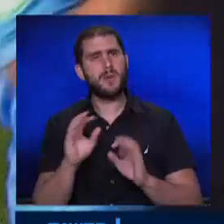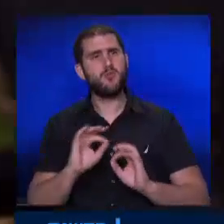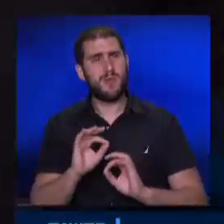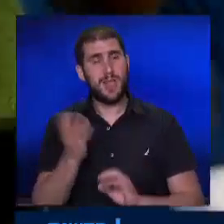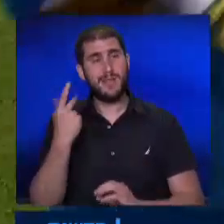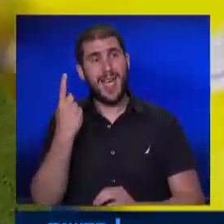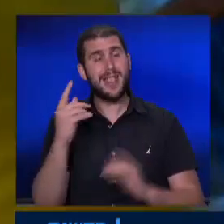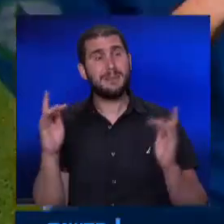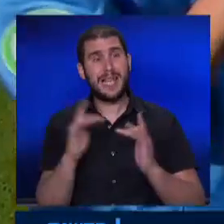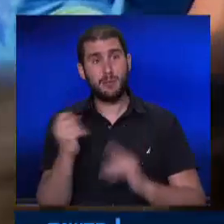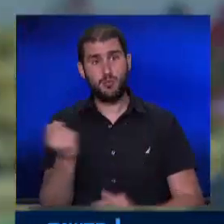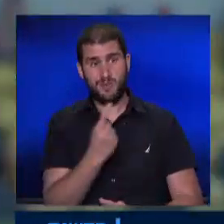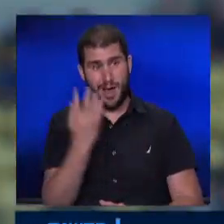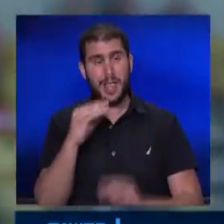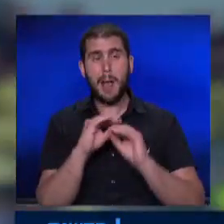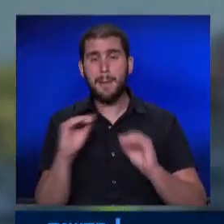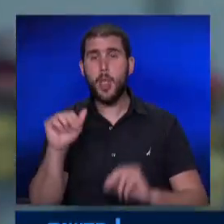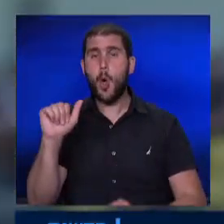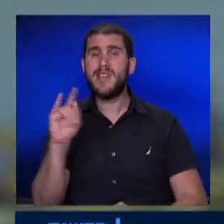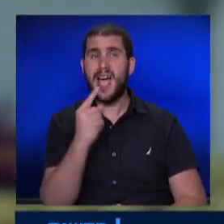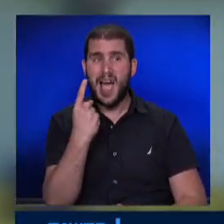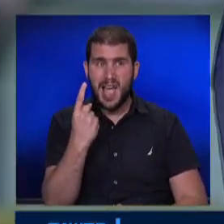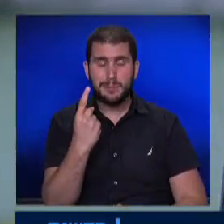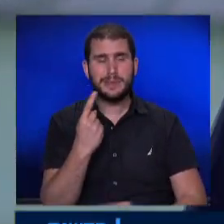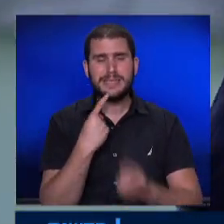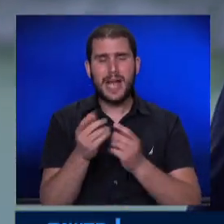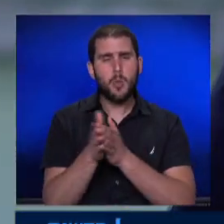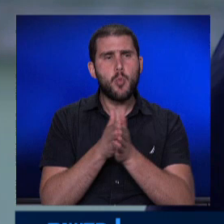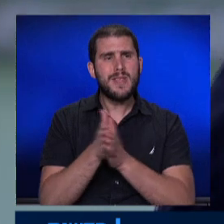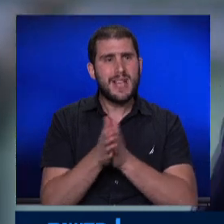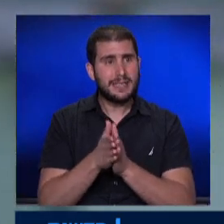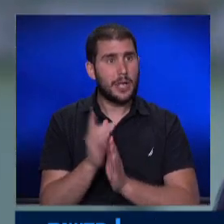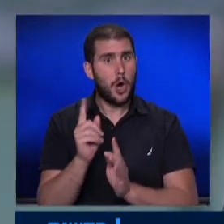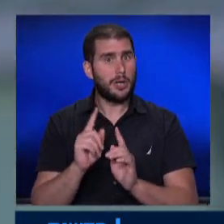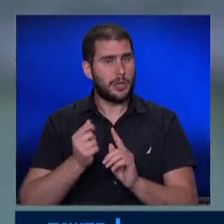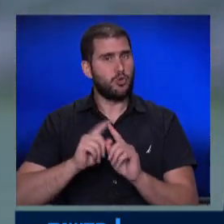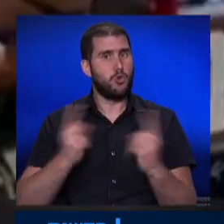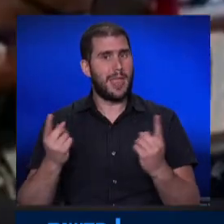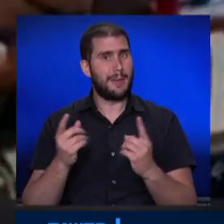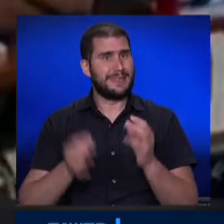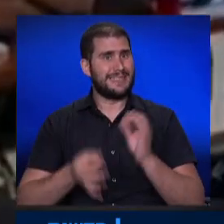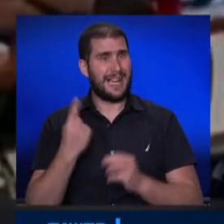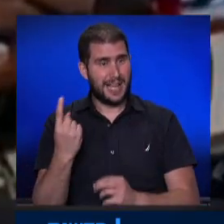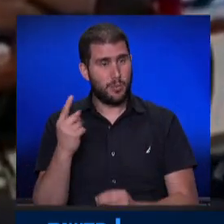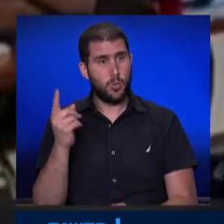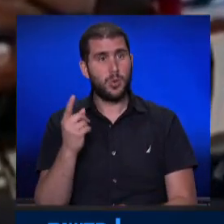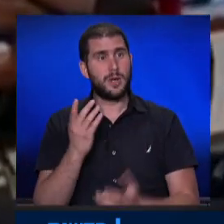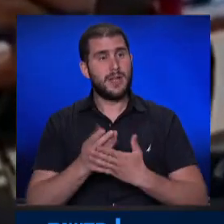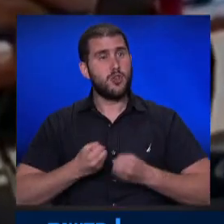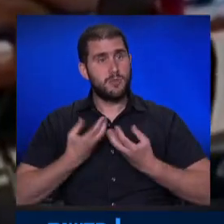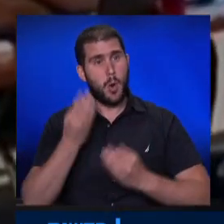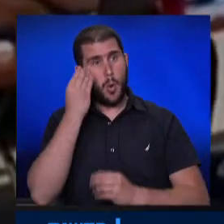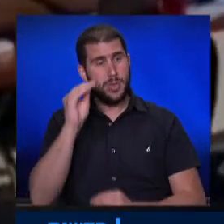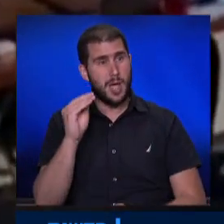אחד המשחקים השבוע, הייתה למאמן אופיר חיים שיחת מוטיבציה קצת לא שגרתית עם שחקניו, ובה הוא השמיע להם